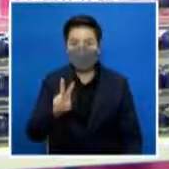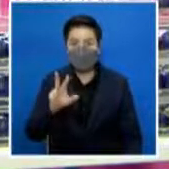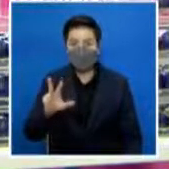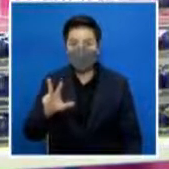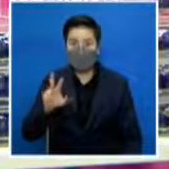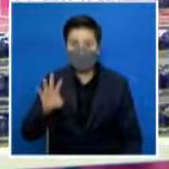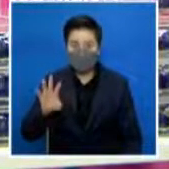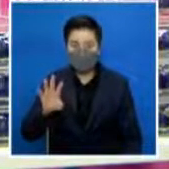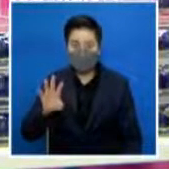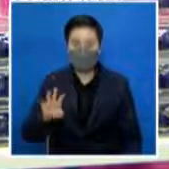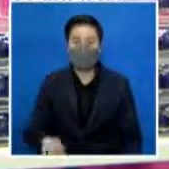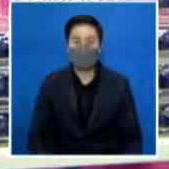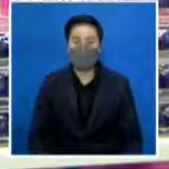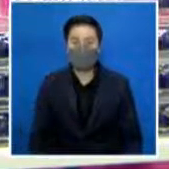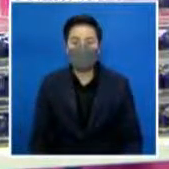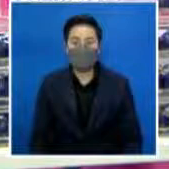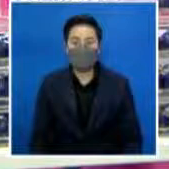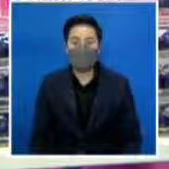2263234